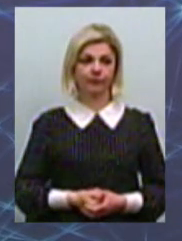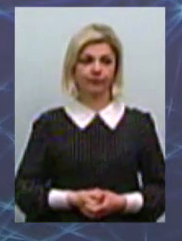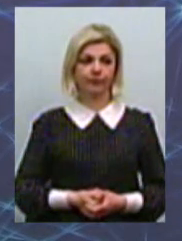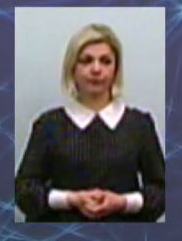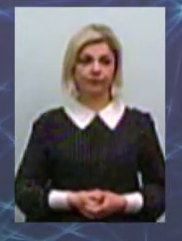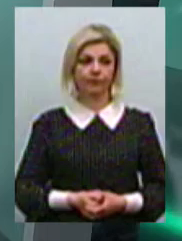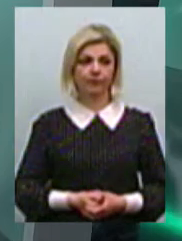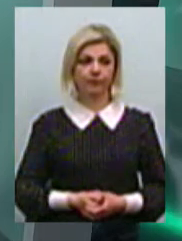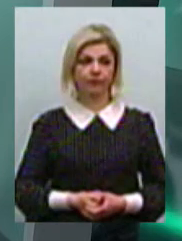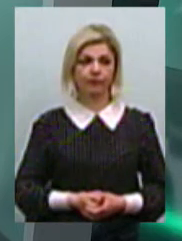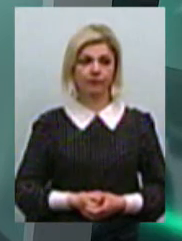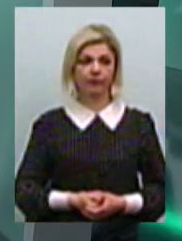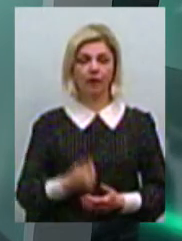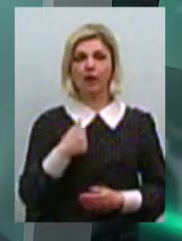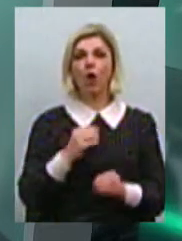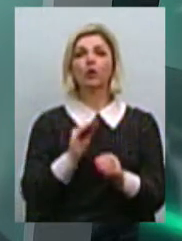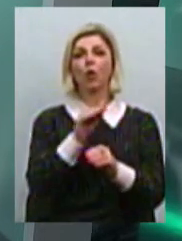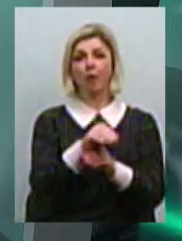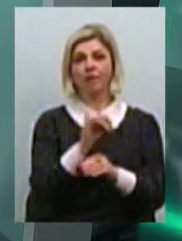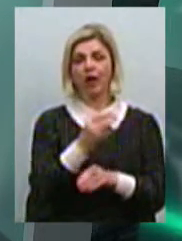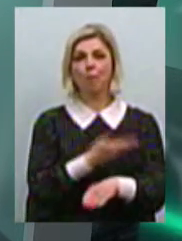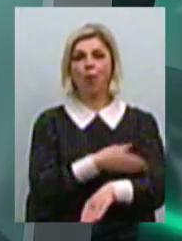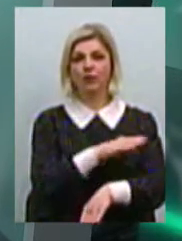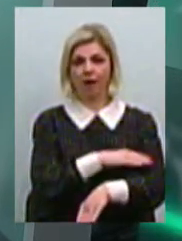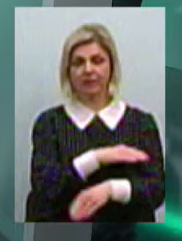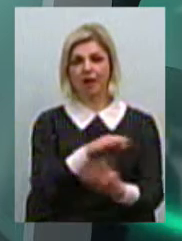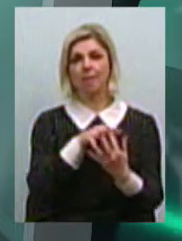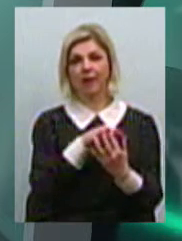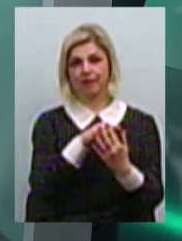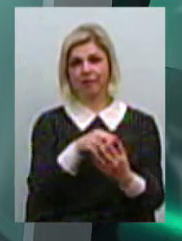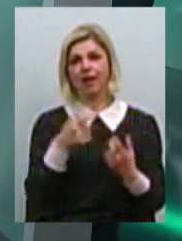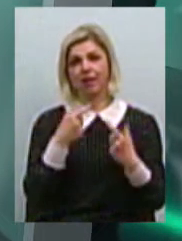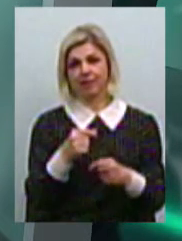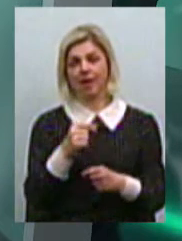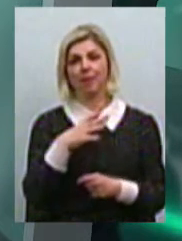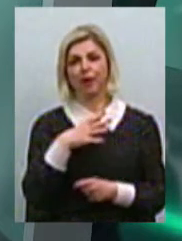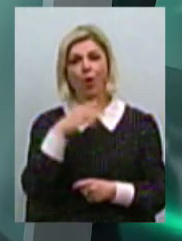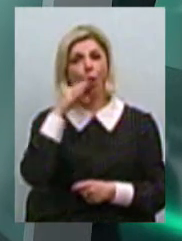Я б до вашого історичного переліку ще додав Полтавську битву, де козаки з козаками воювали. Так.